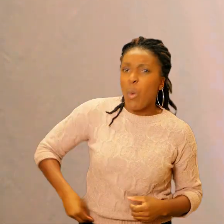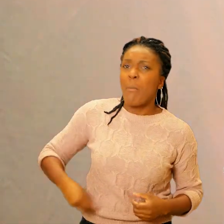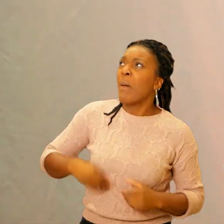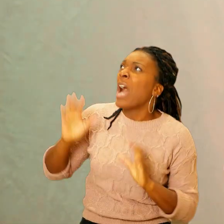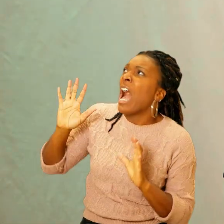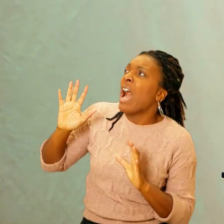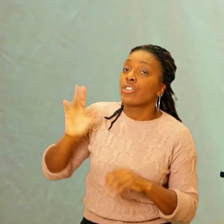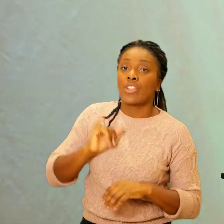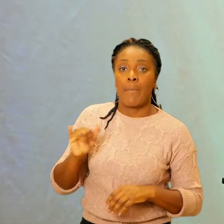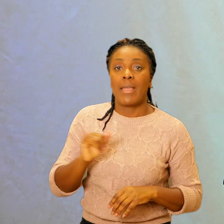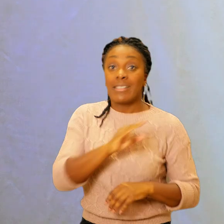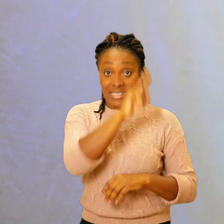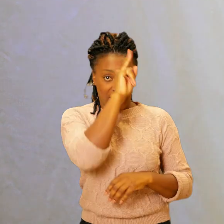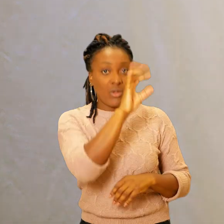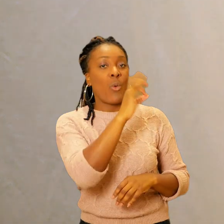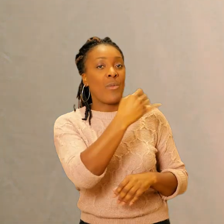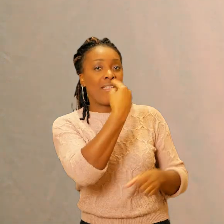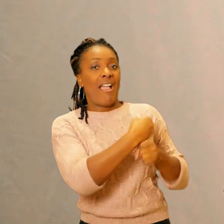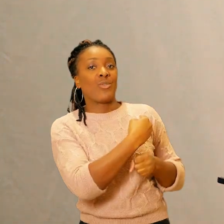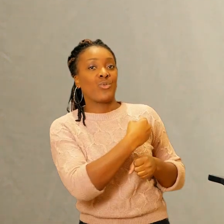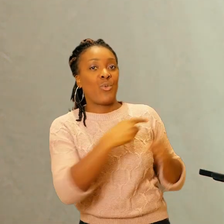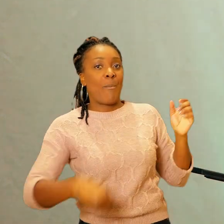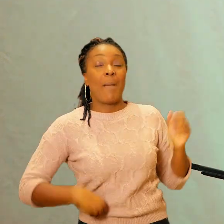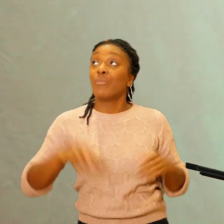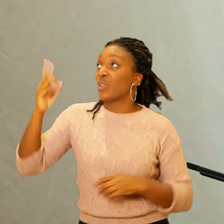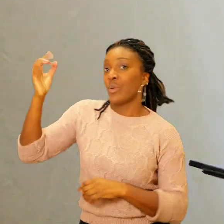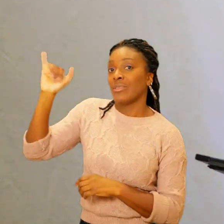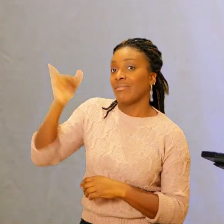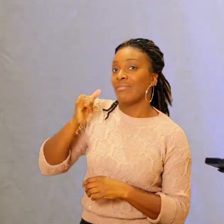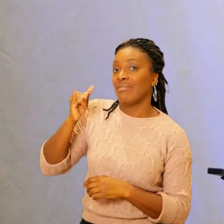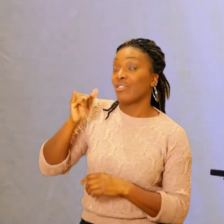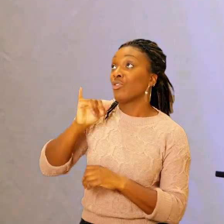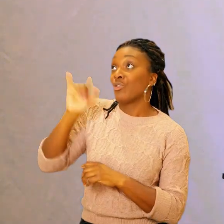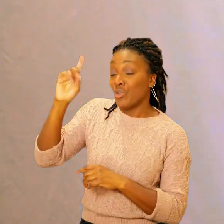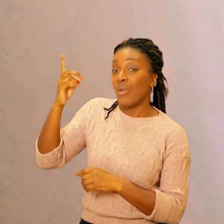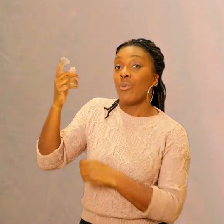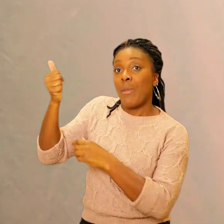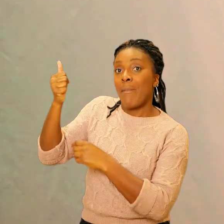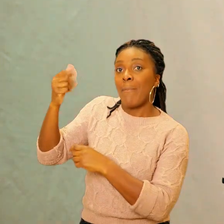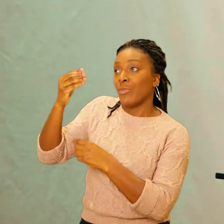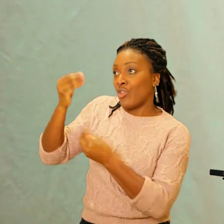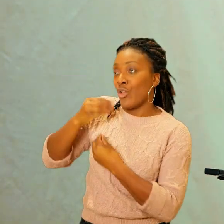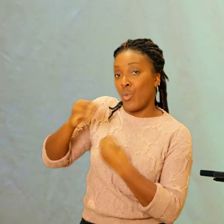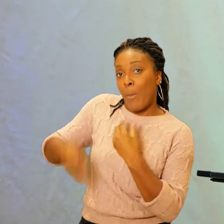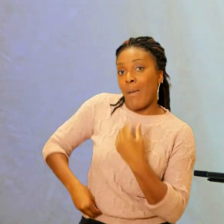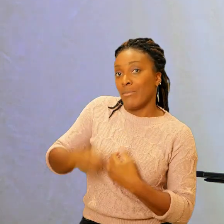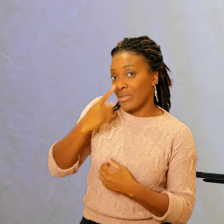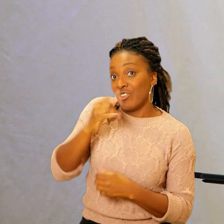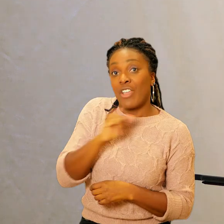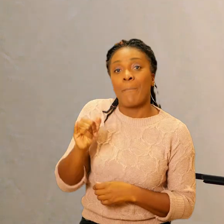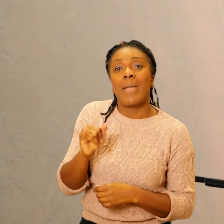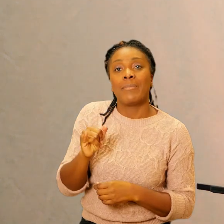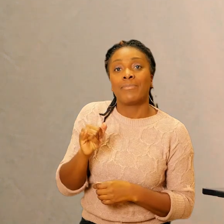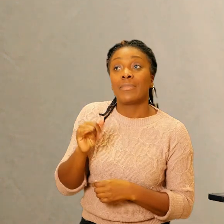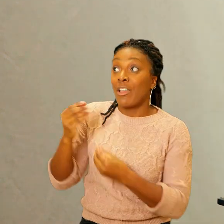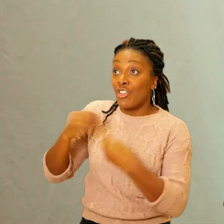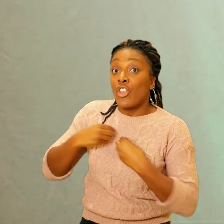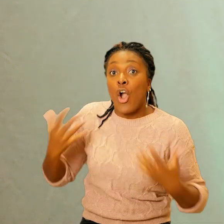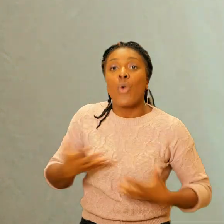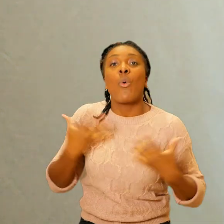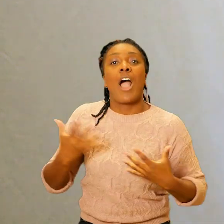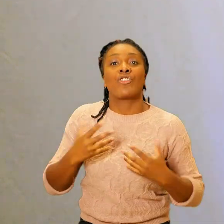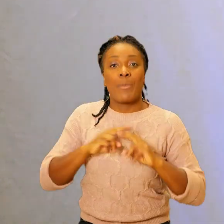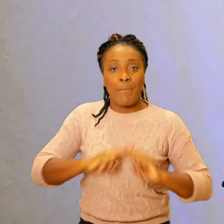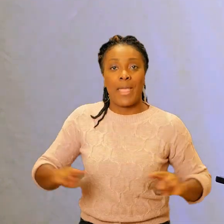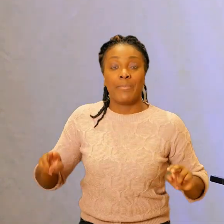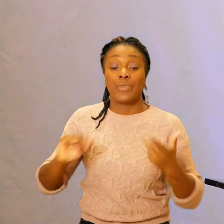t'amène à comprendre ce qui se passe. Donc, elle est en train de t'exhorter, de t'encourager. Troisième point,